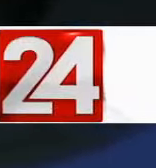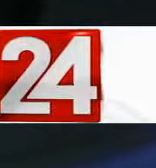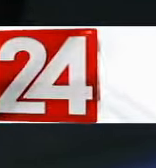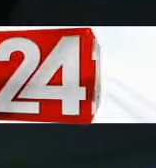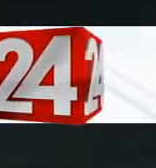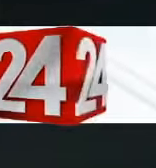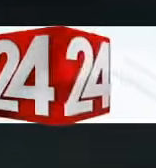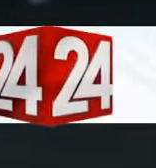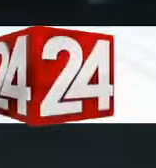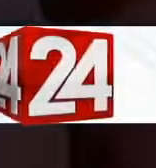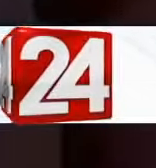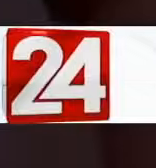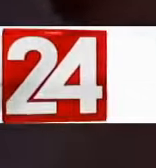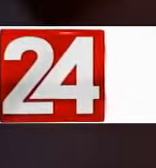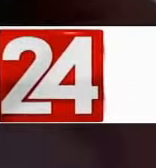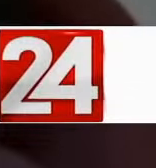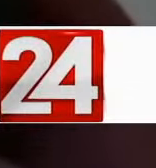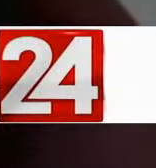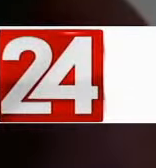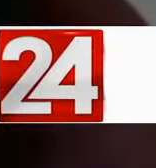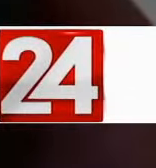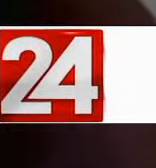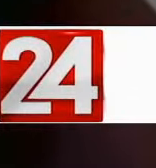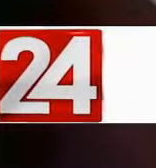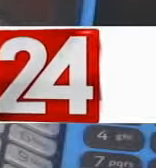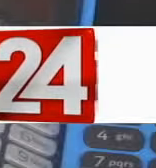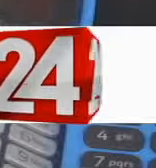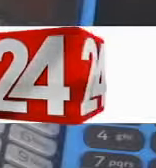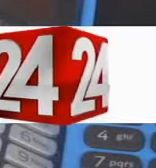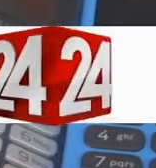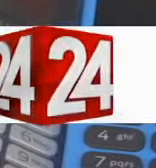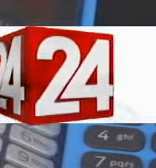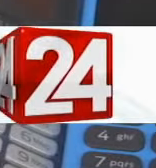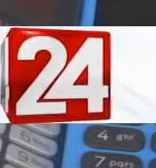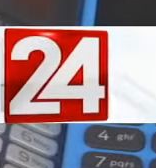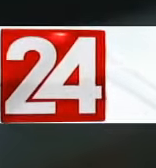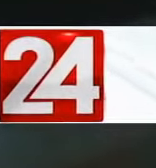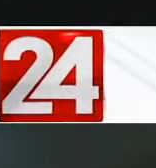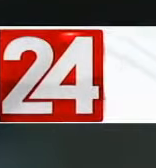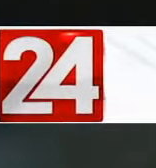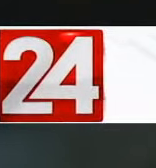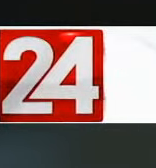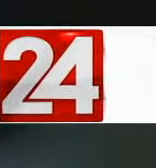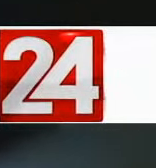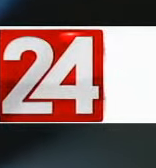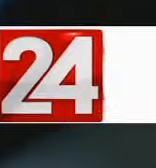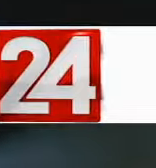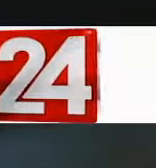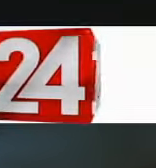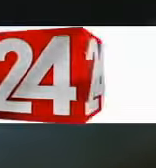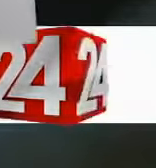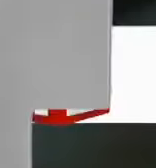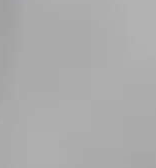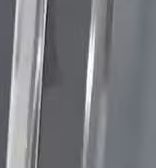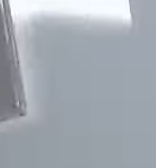Alam nyo ba kung saan napupunta ang mga lumang cellphone at gadget? Kuya Kim, ano na?